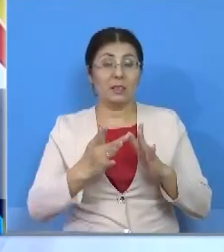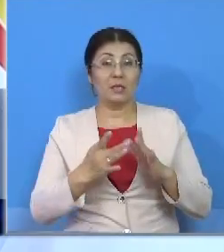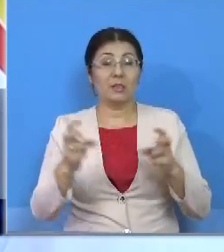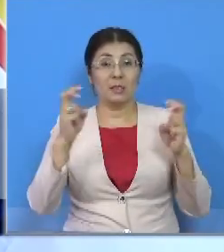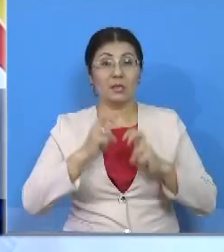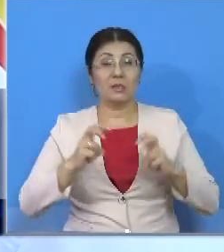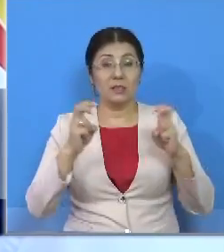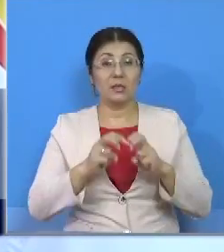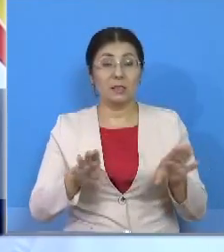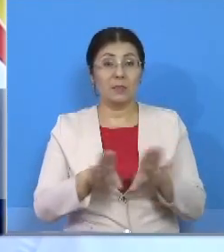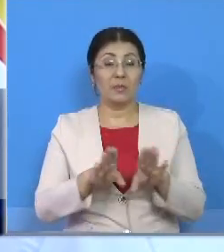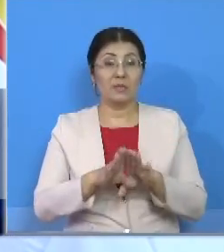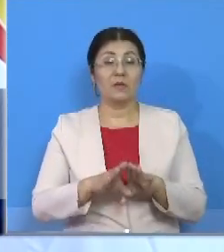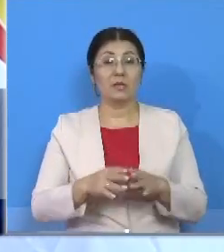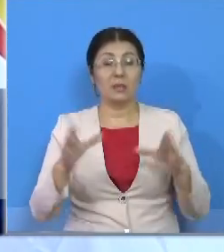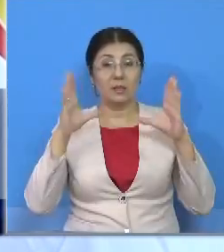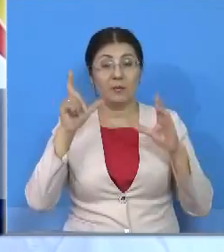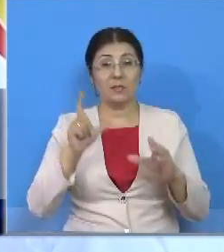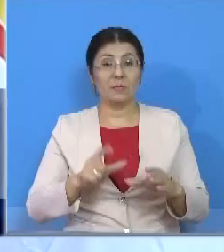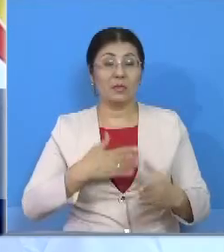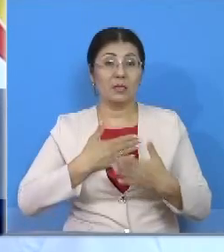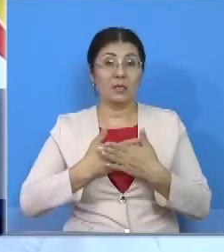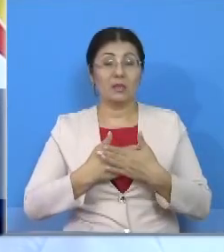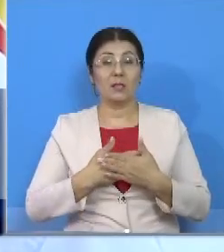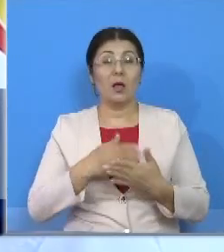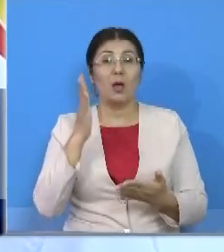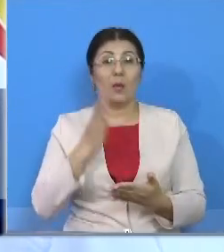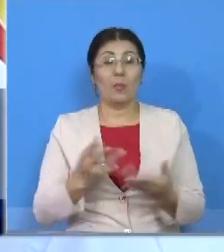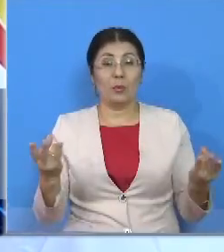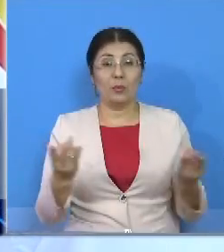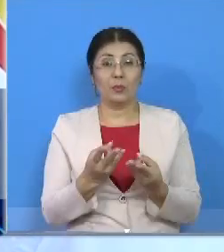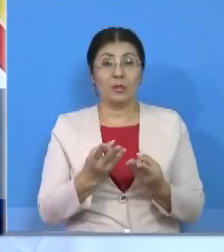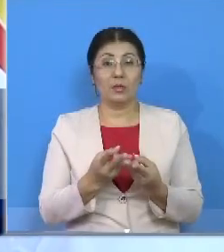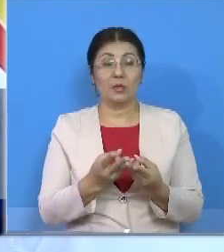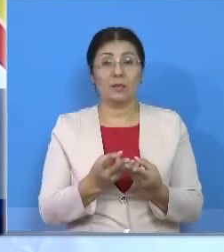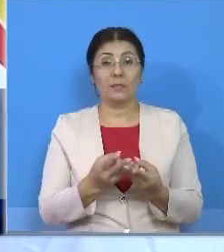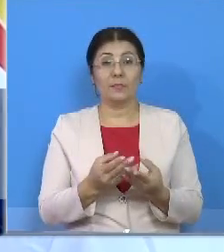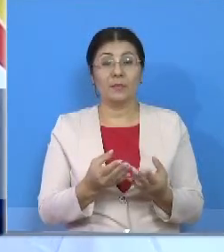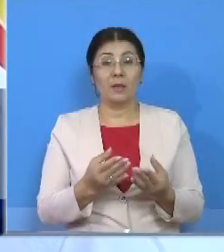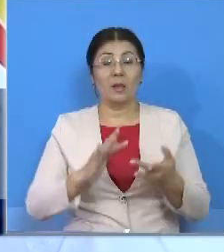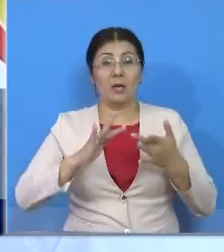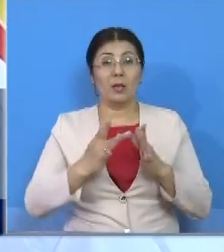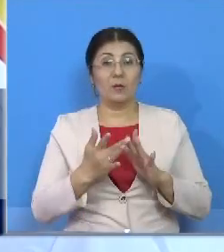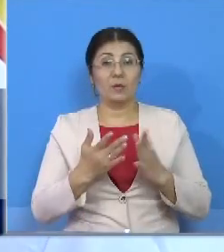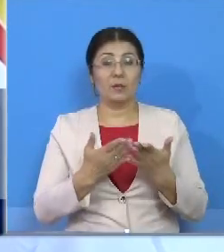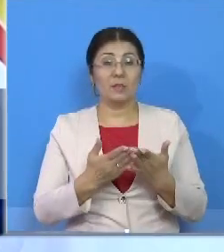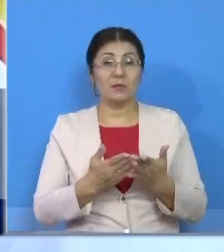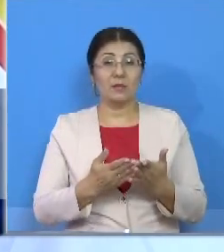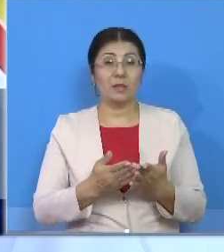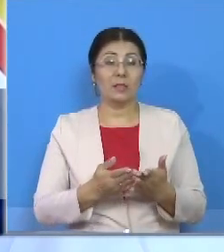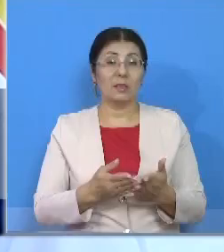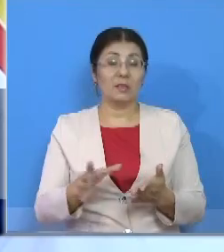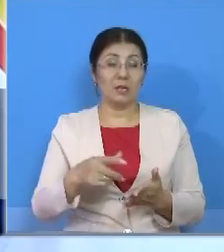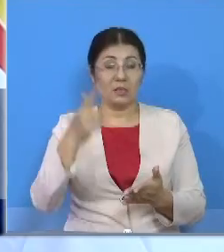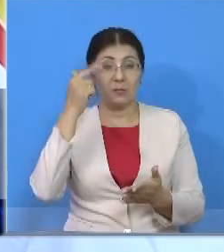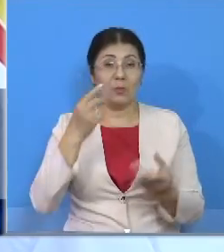іздейді. Сәйкесінше имамдар да әлеуметтік желіде белсенді болу керек. Әлеуметтік желіні жаңағыдай қыр-сырларын жақсы меңгеру керек.